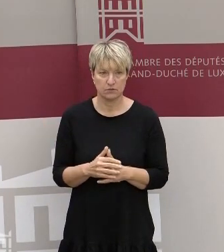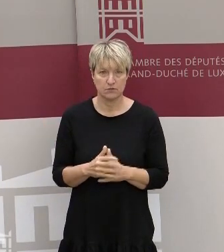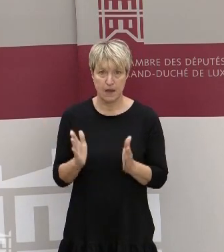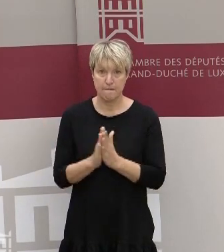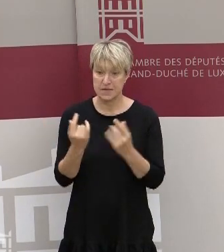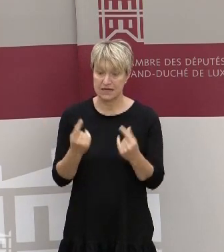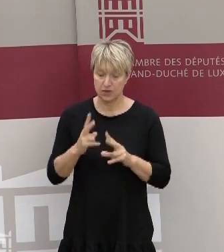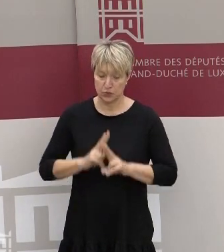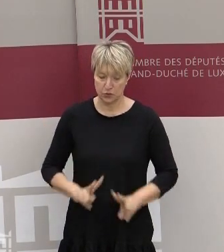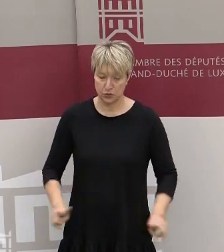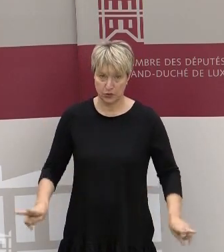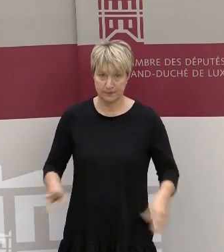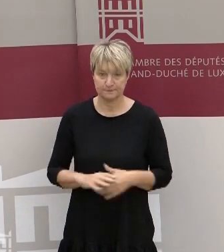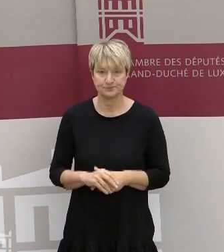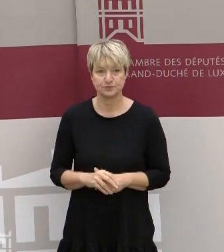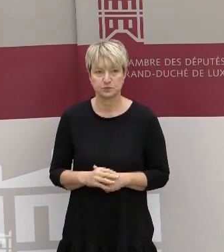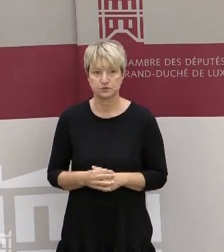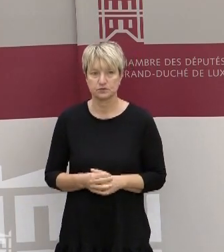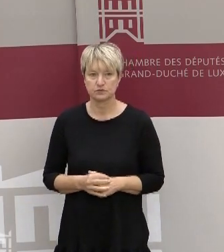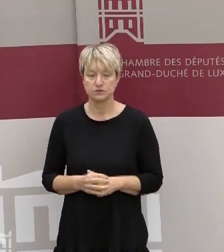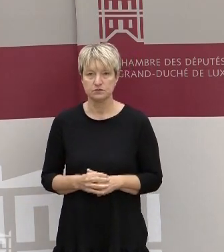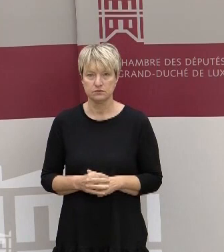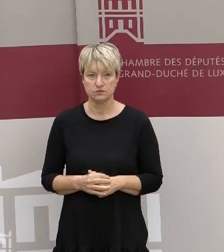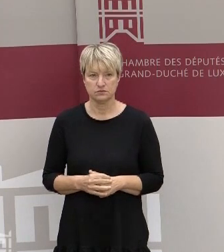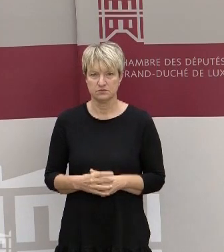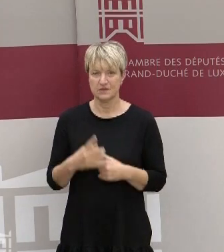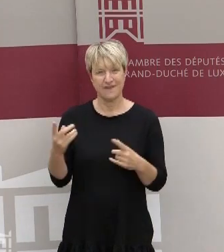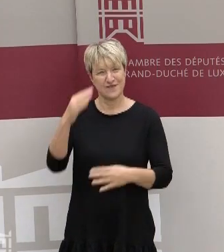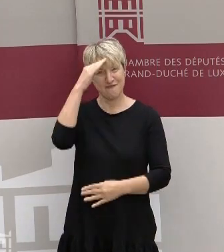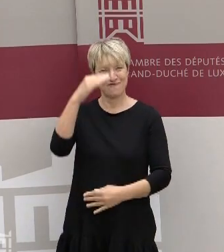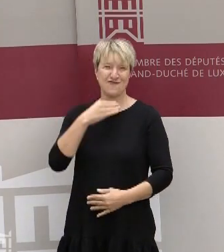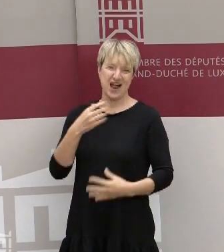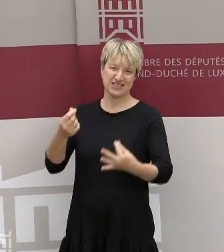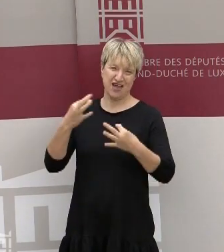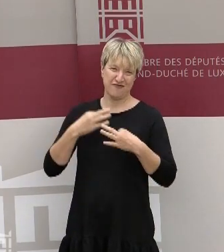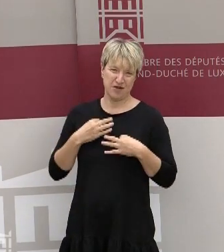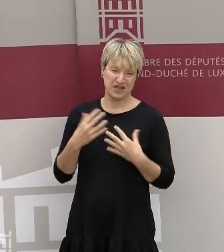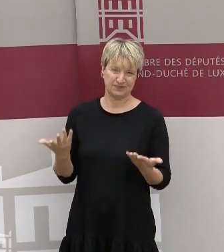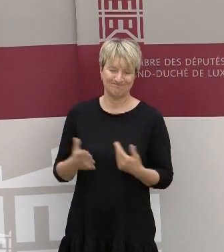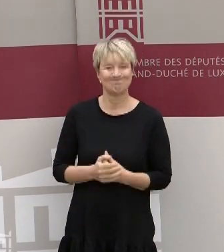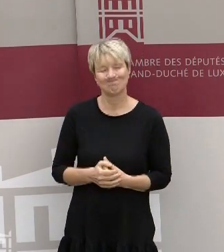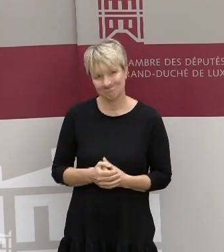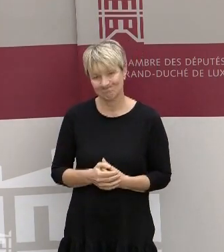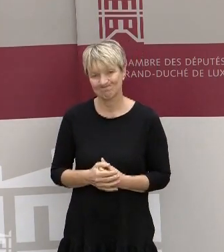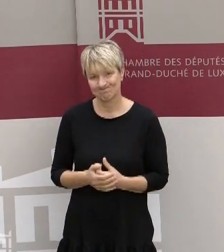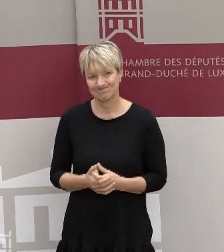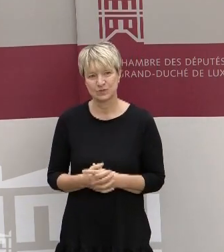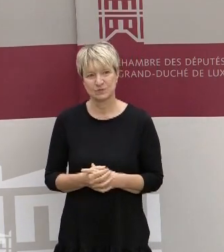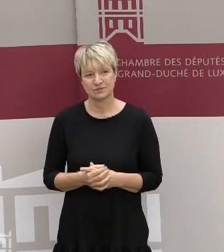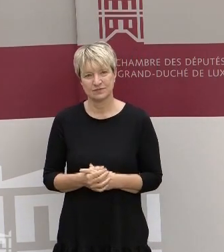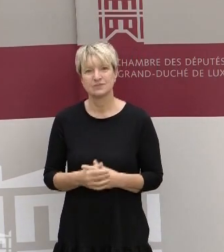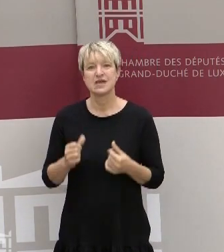Ihr seht, wie ihr Papp für mich, Herr Präsident. Das ist gut, dass er mich nicht adoptiert